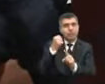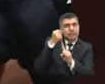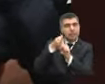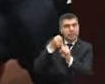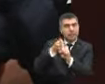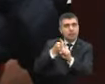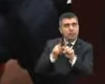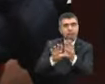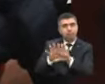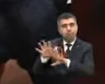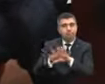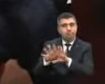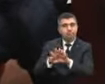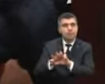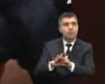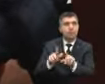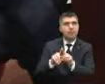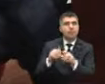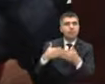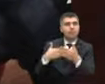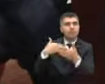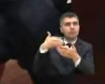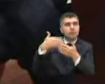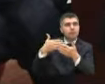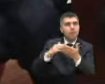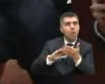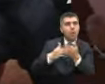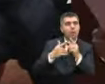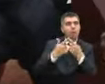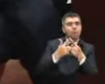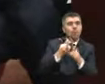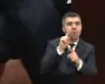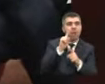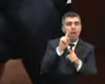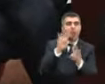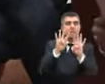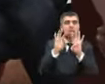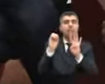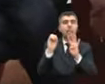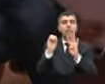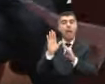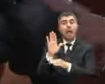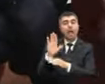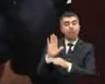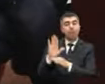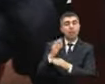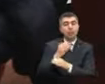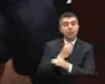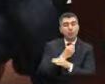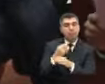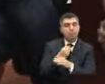واحد السقف يعني بعيد المنال باش يمكن ذاك 180 خبير اللي اشتغلت كلها من قطاع الصحة في القطاع العمومي والقطاع